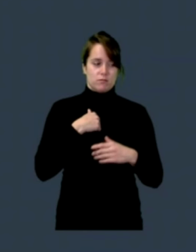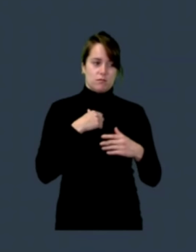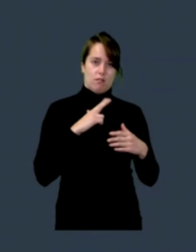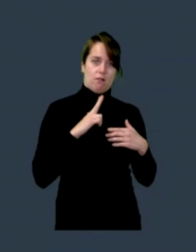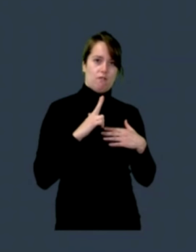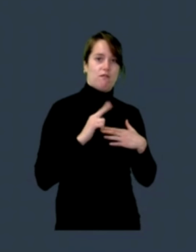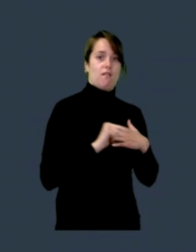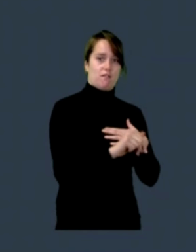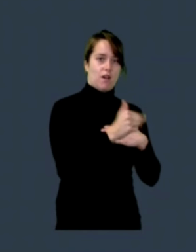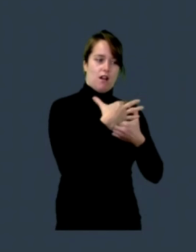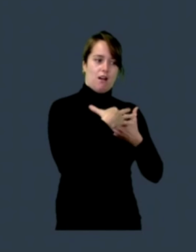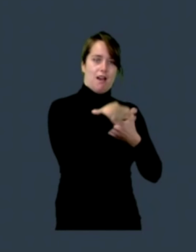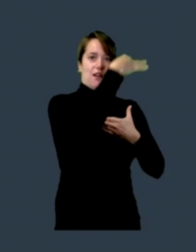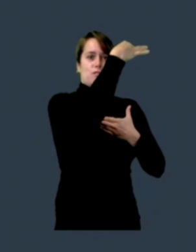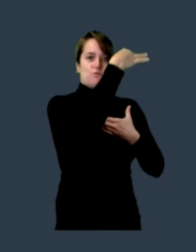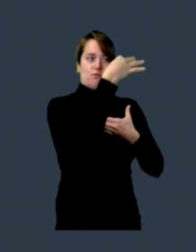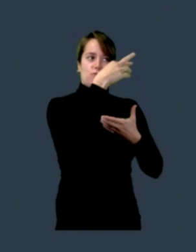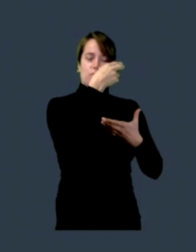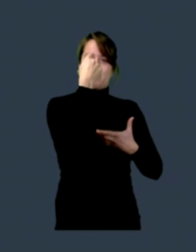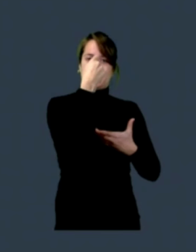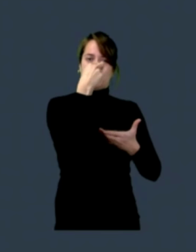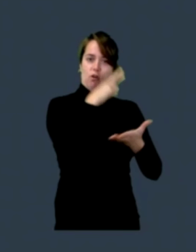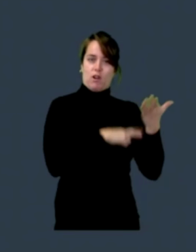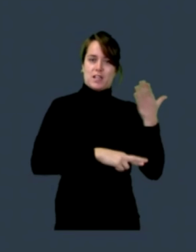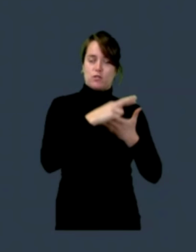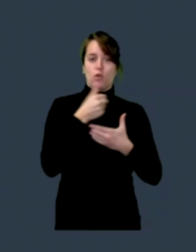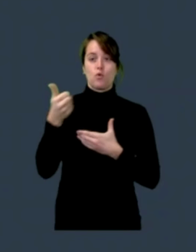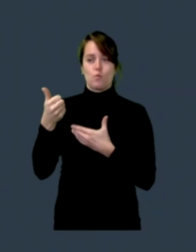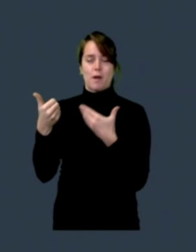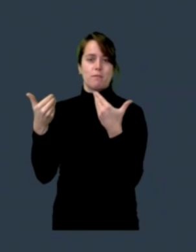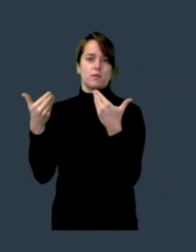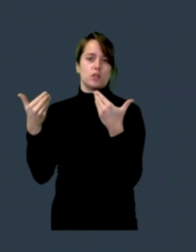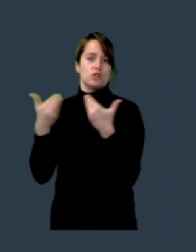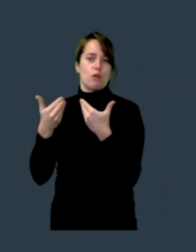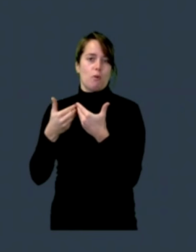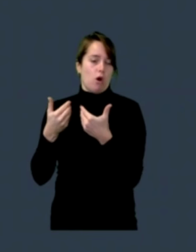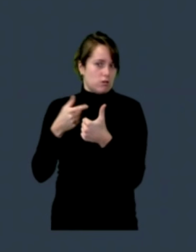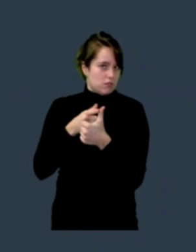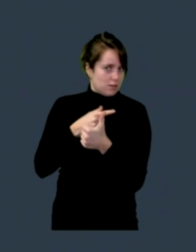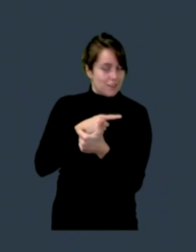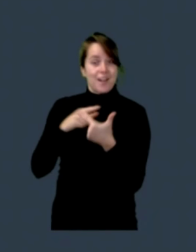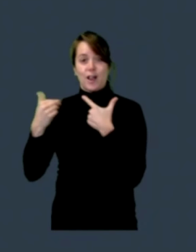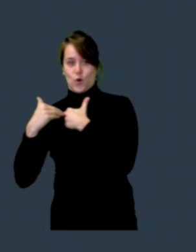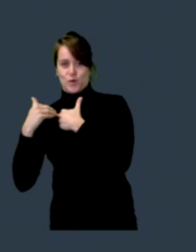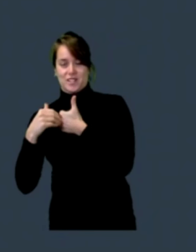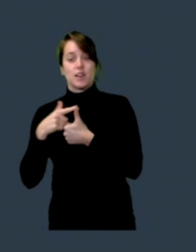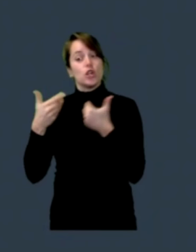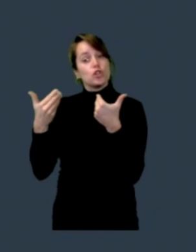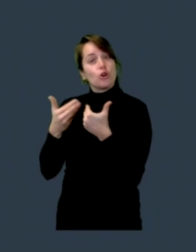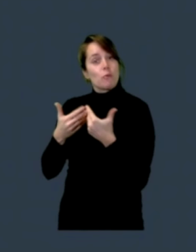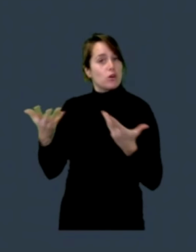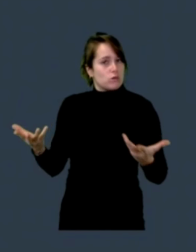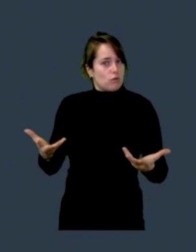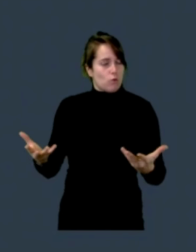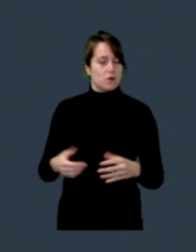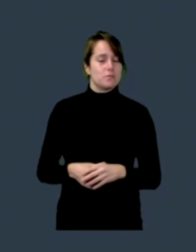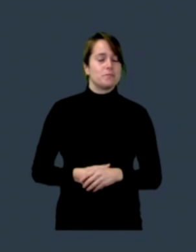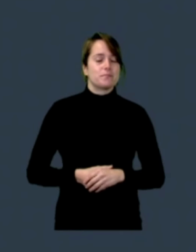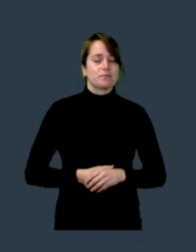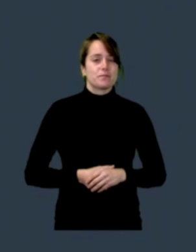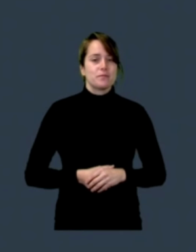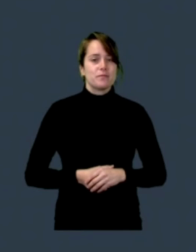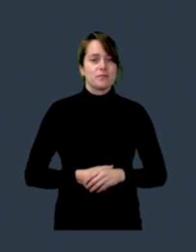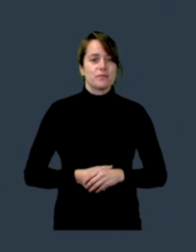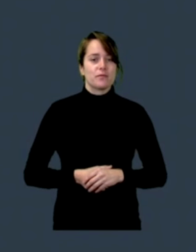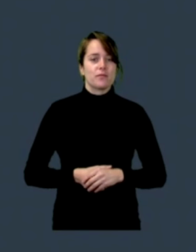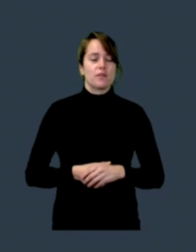notre région Auvergne-Rhône-Alpes. Et il m'avait fait une demande et un conseil. Sa demande était la suivante, il m'avait demandé à veiller